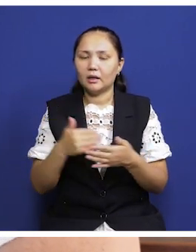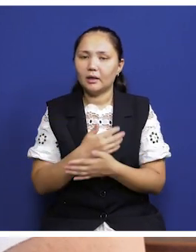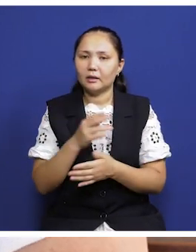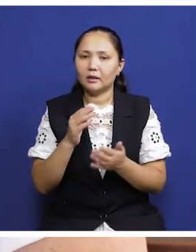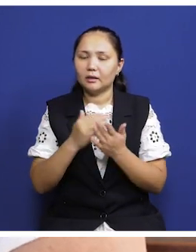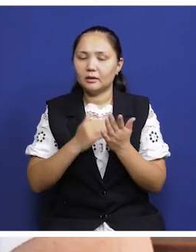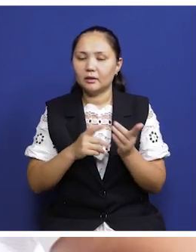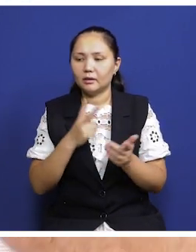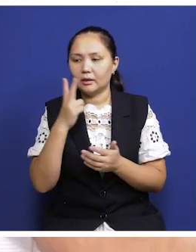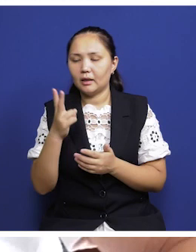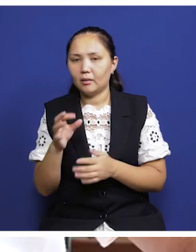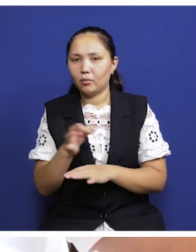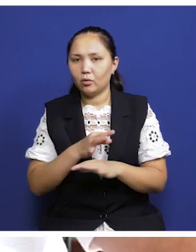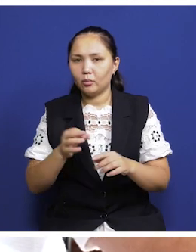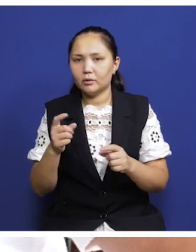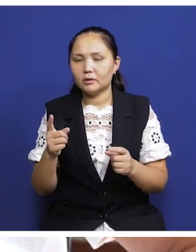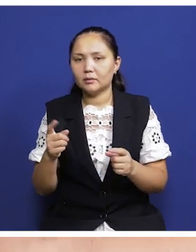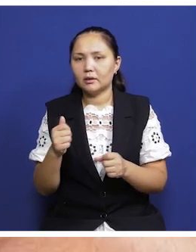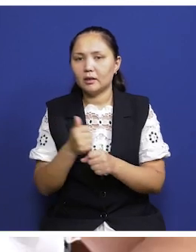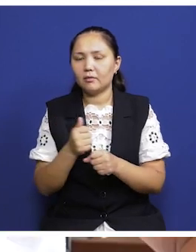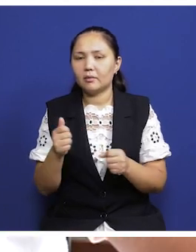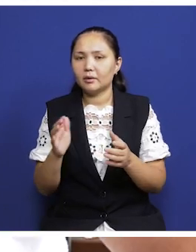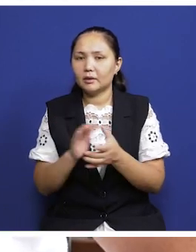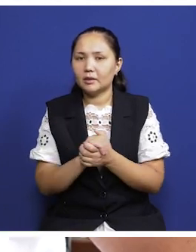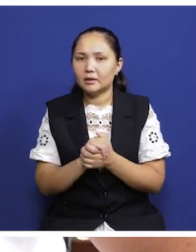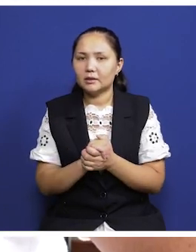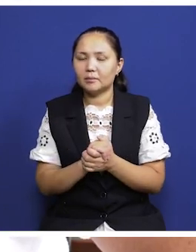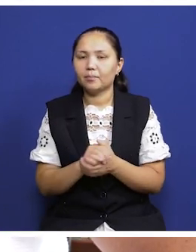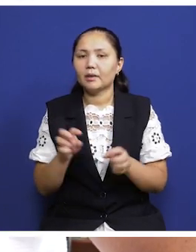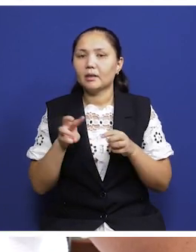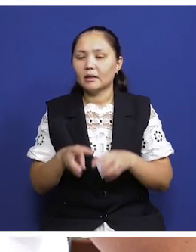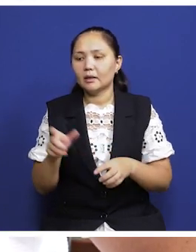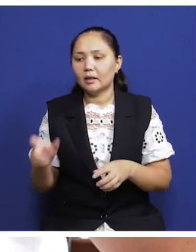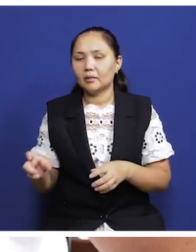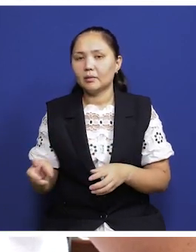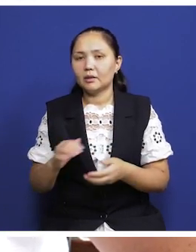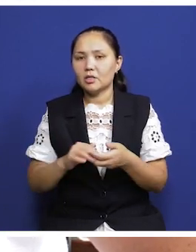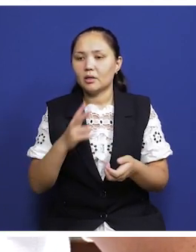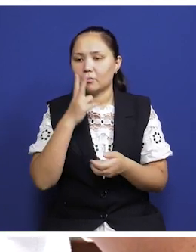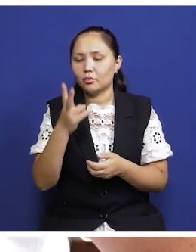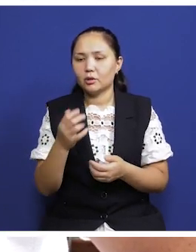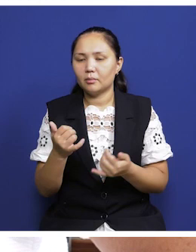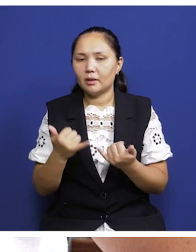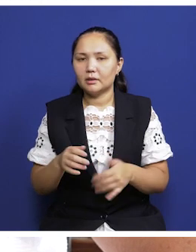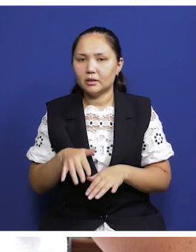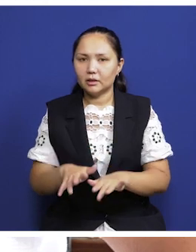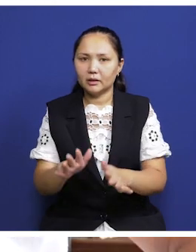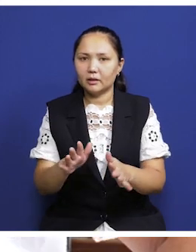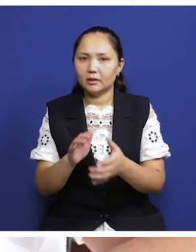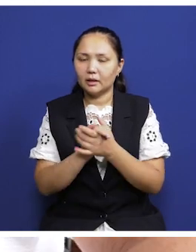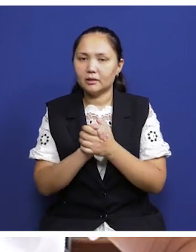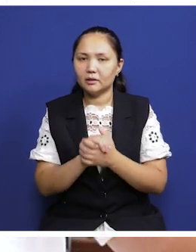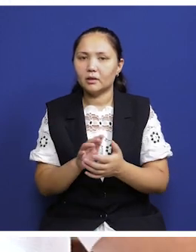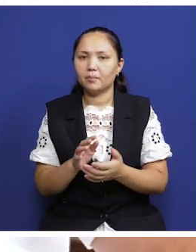жасап қарап, аудан әкімімен келісе отырып, мәслихат депутаттарымен шақырып көрсетіп қазіргі жағдайдың бәрін. Сол